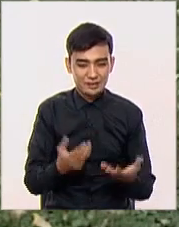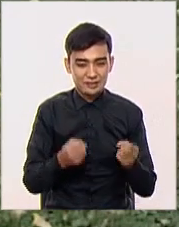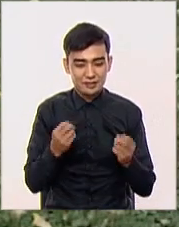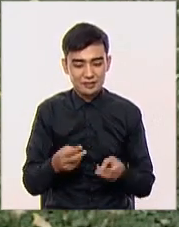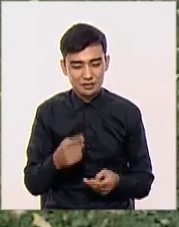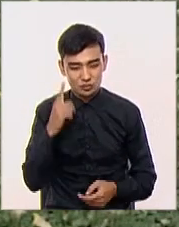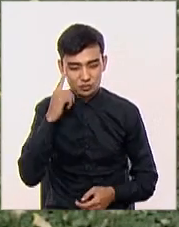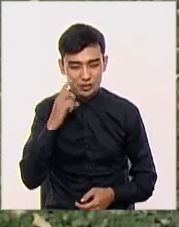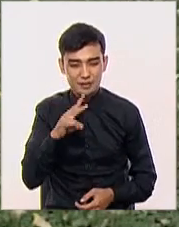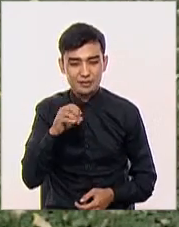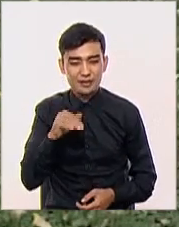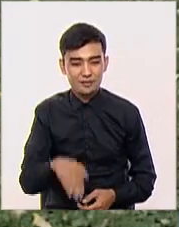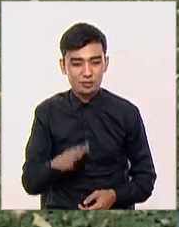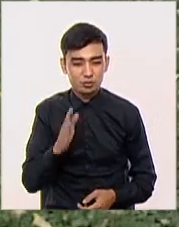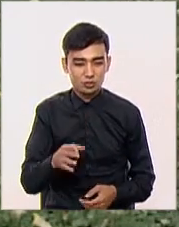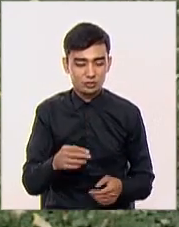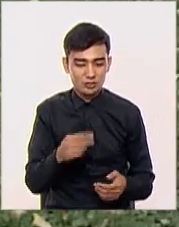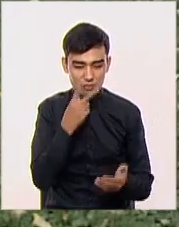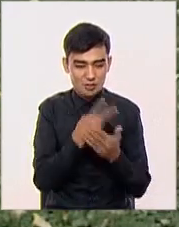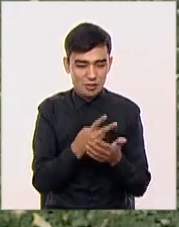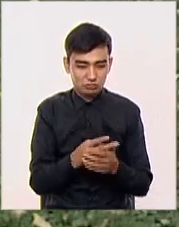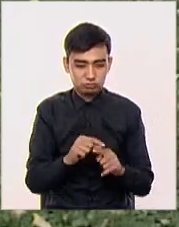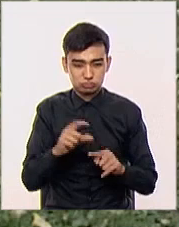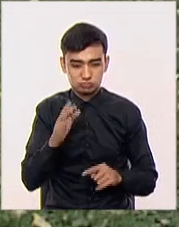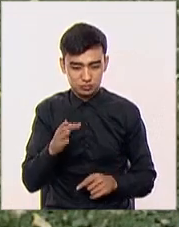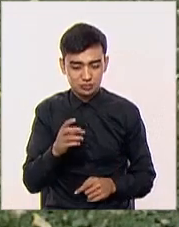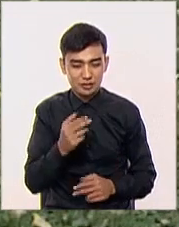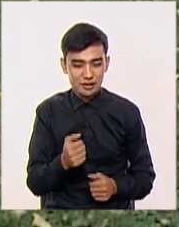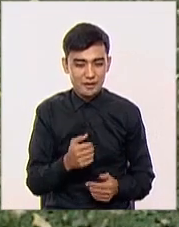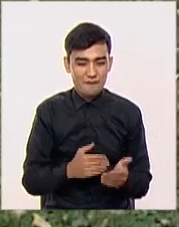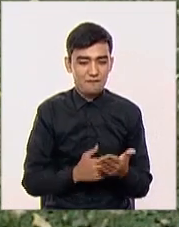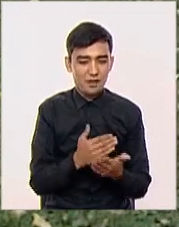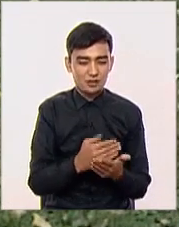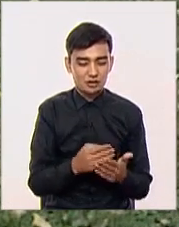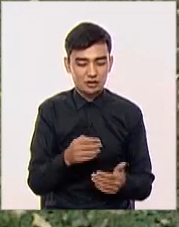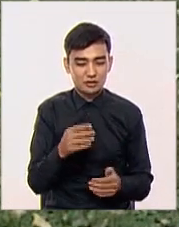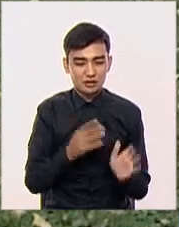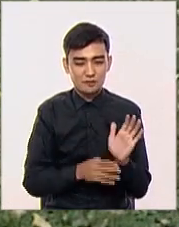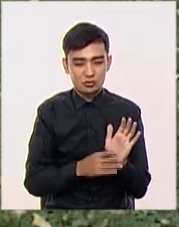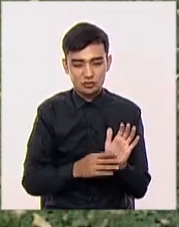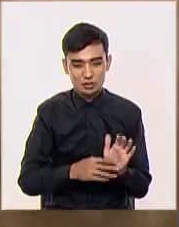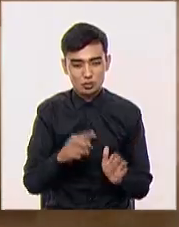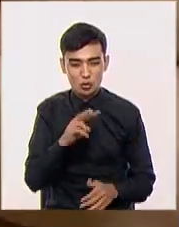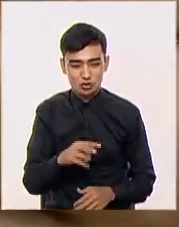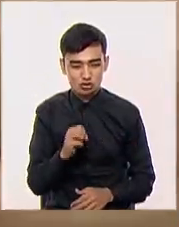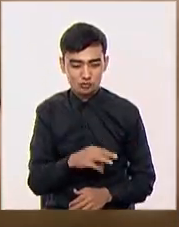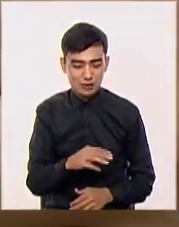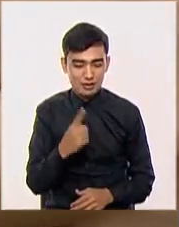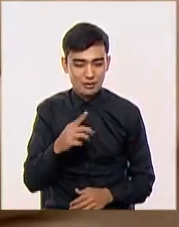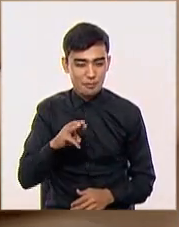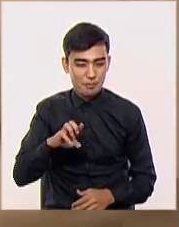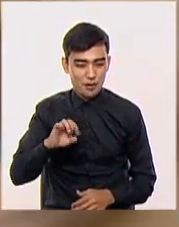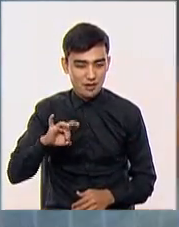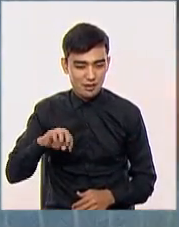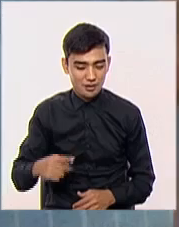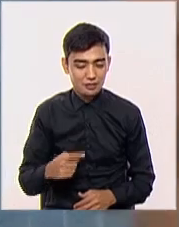нефть. Скорее всего, нефть будет на высоких показателях, держаться там точно выше 90 долларов за баррель. Это раз. Курс тенге должен